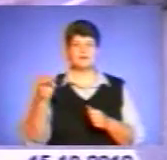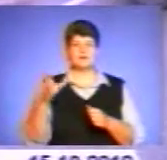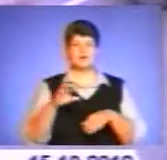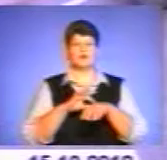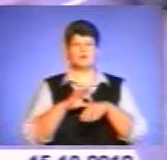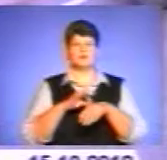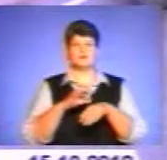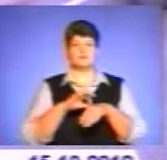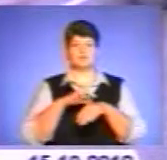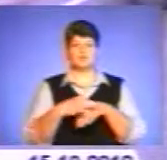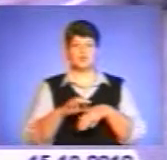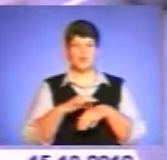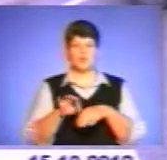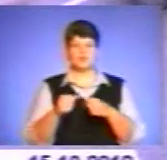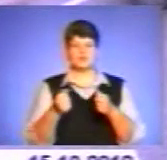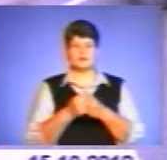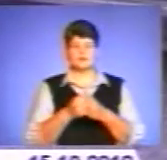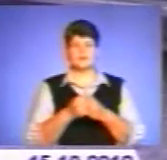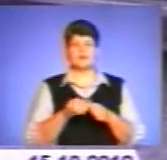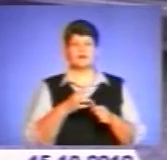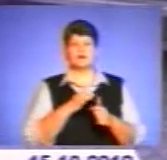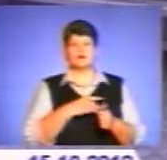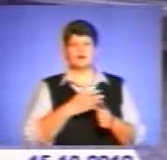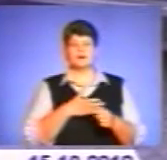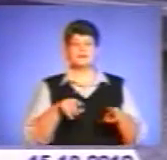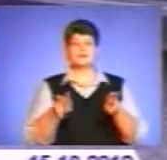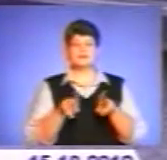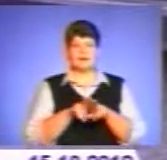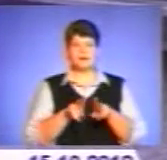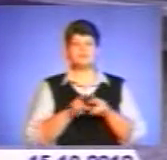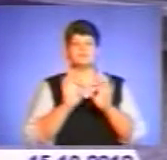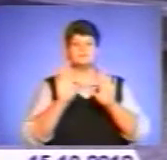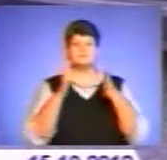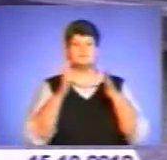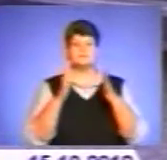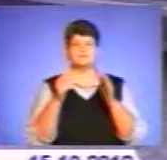тілесні ушкодження. Також цього дня трапилась близько 19-ї години